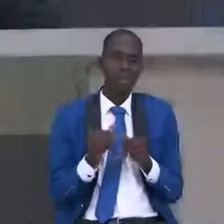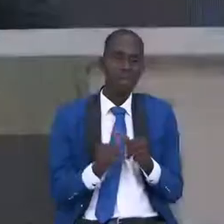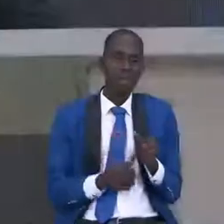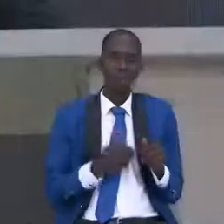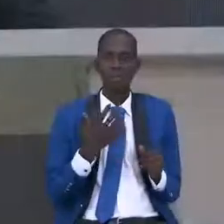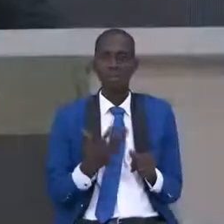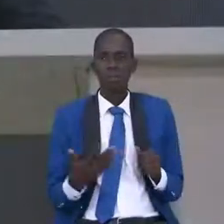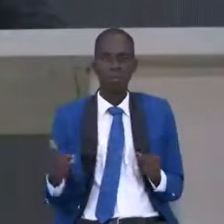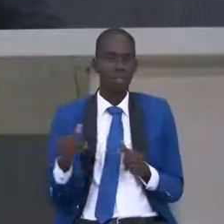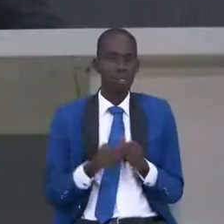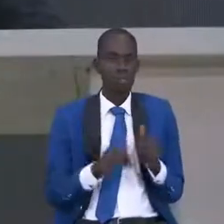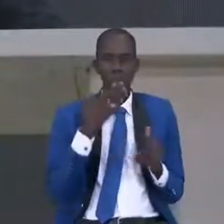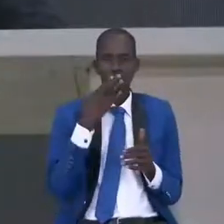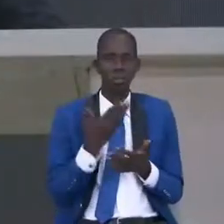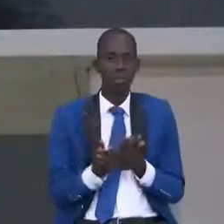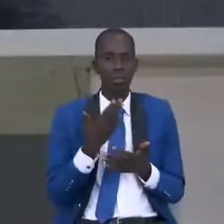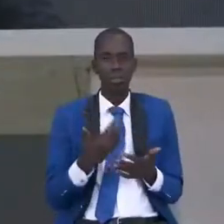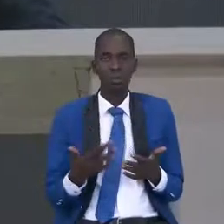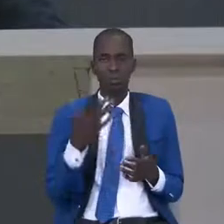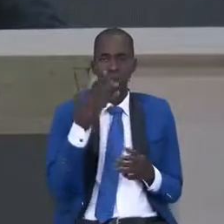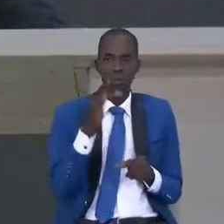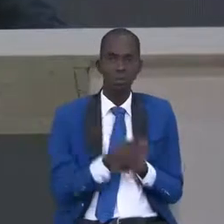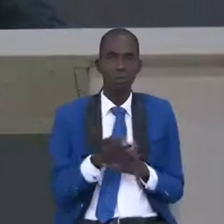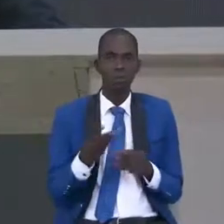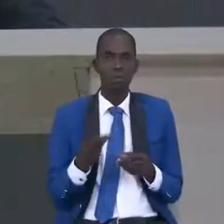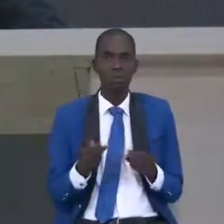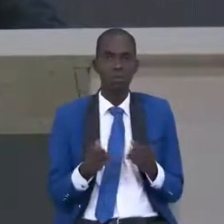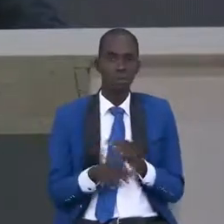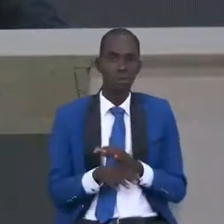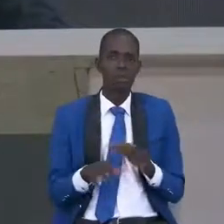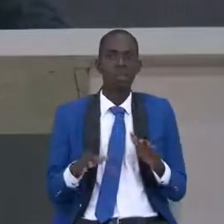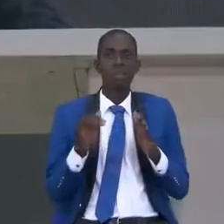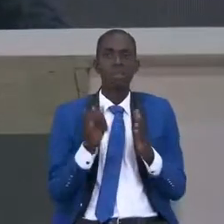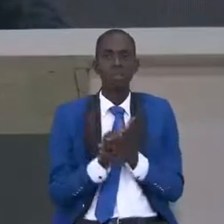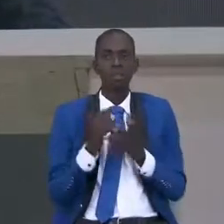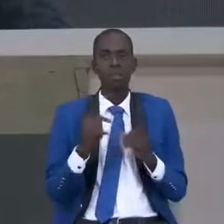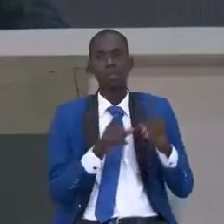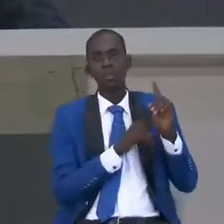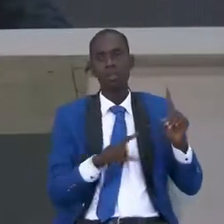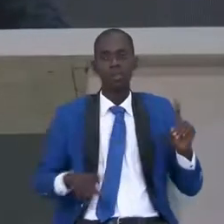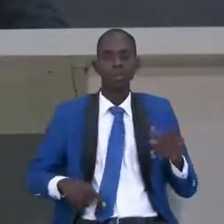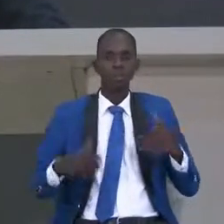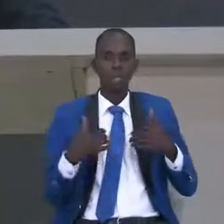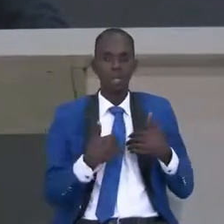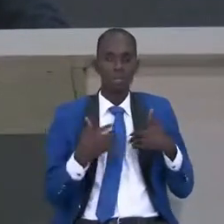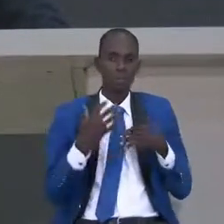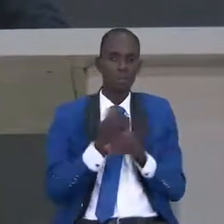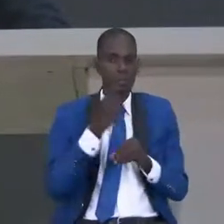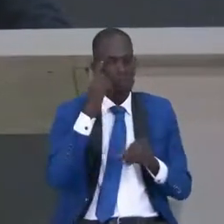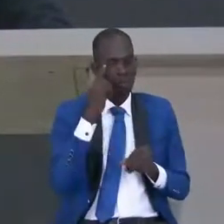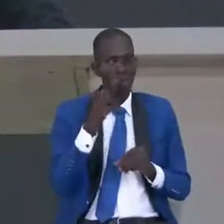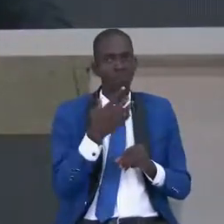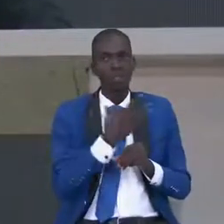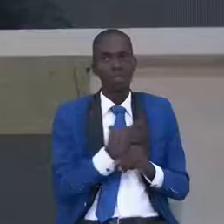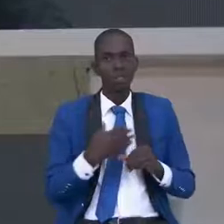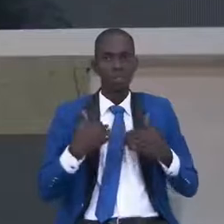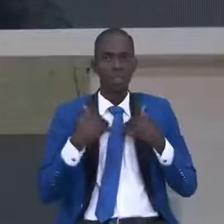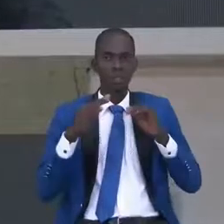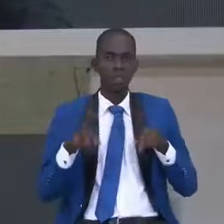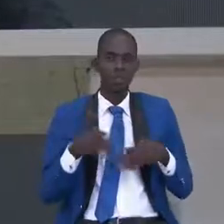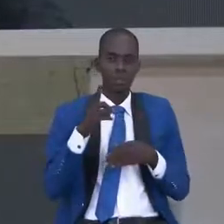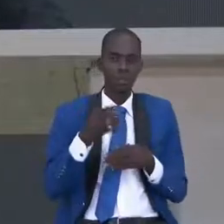Toute bonne chose, à tes promises, que le Seigneur a marqué pour moi, et il veut te donner